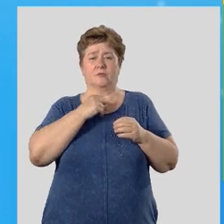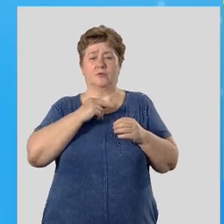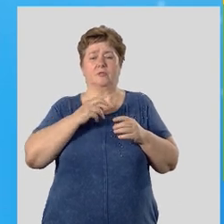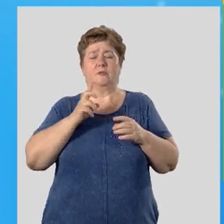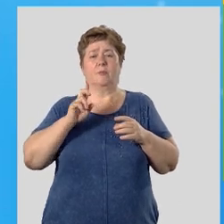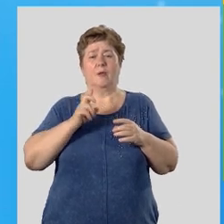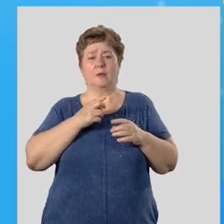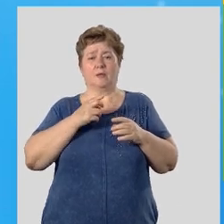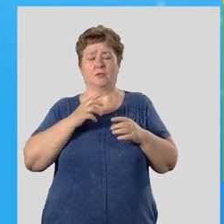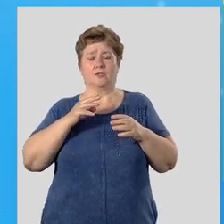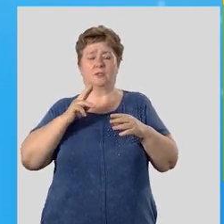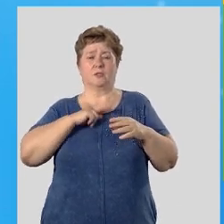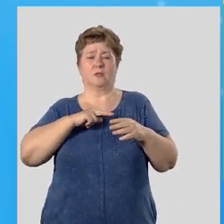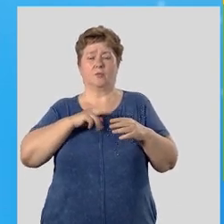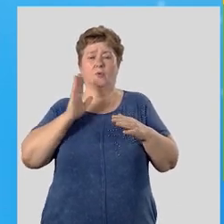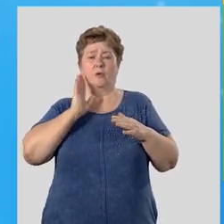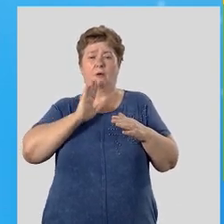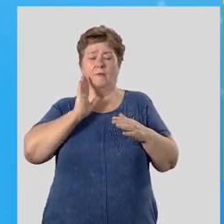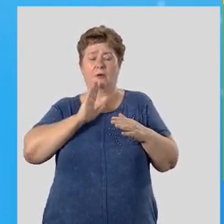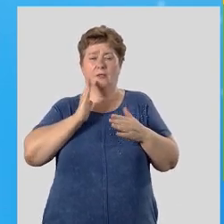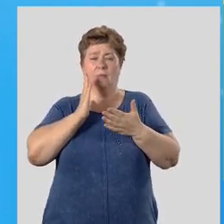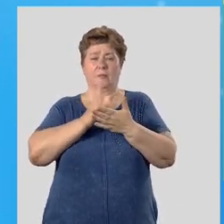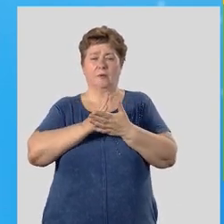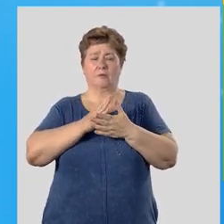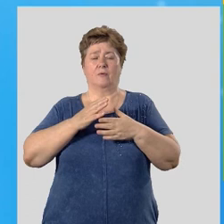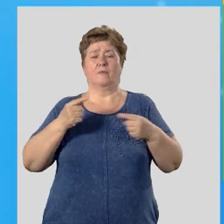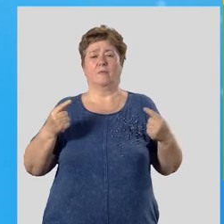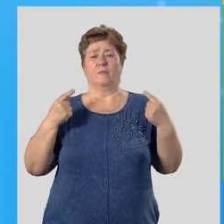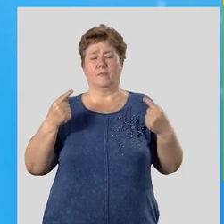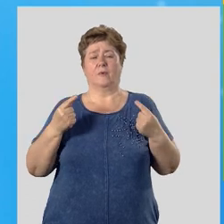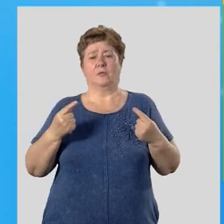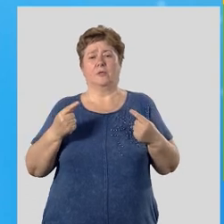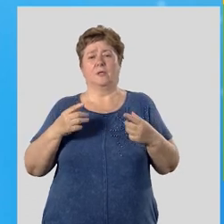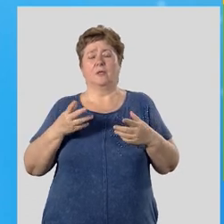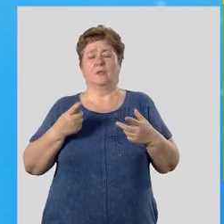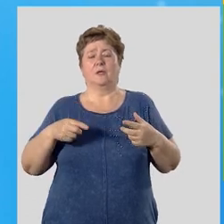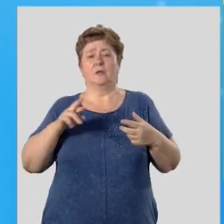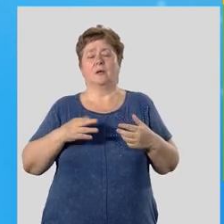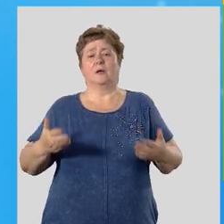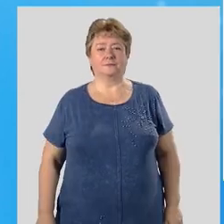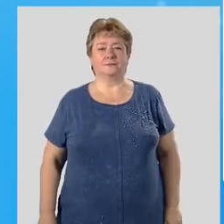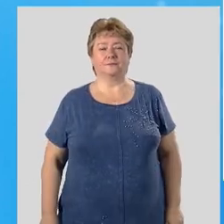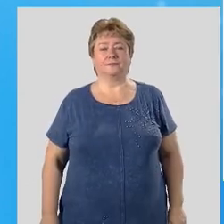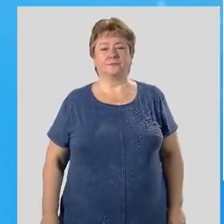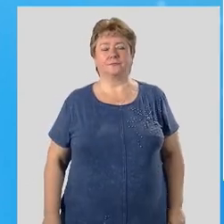и биологические функции воды имеют важное значение для жизни на Земле.